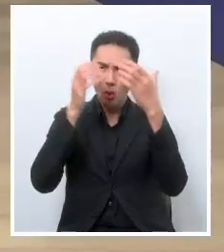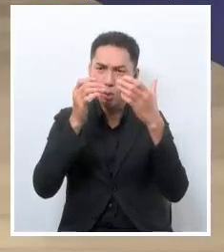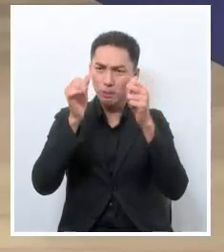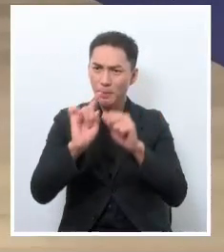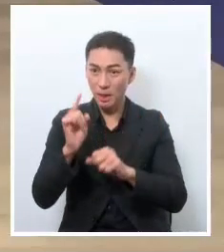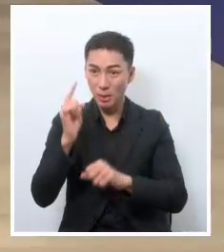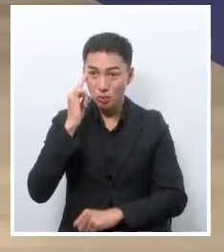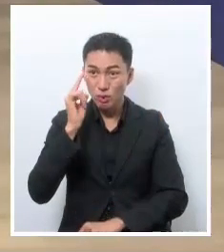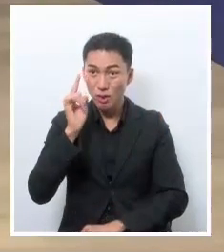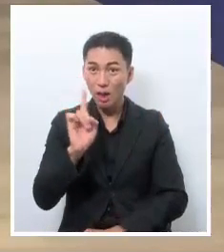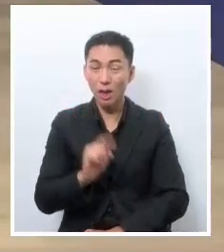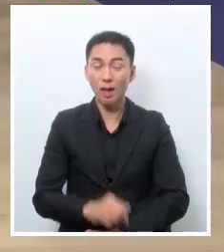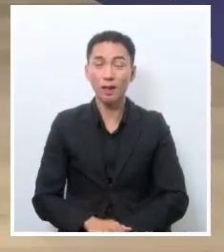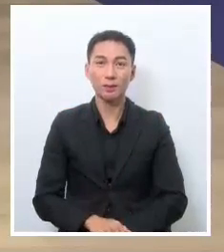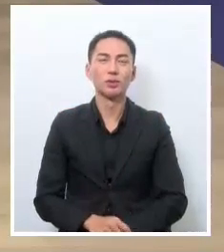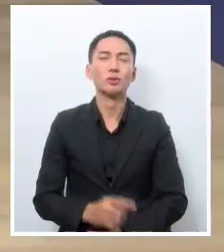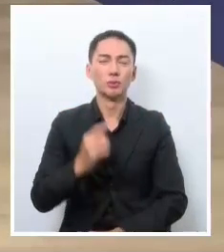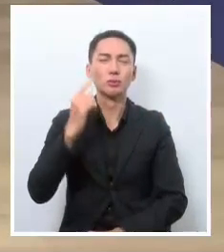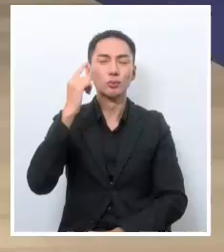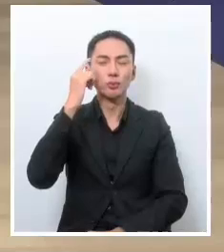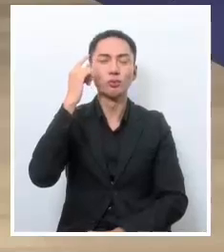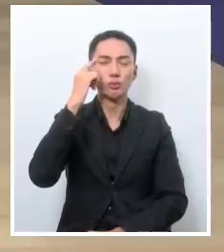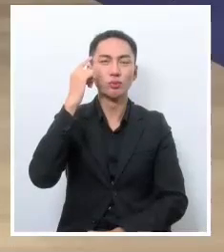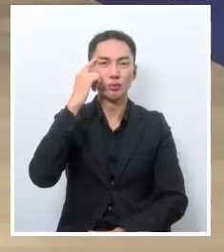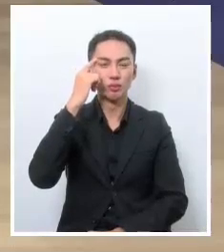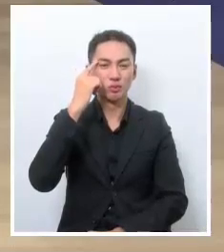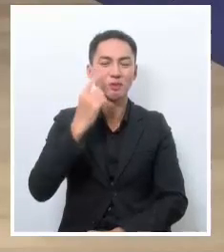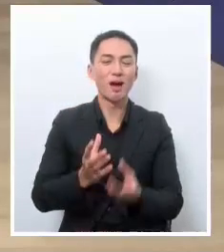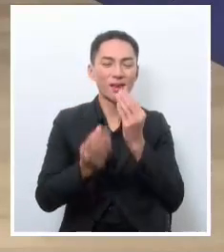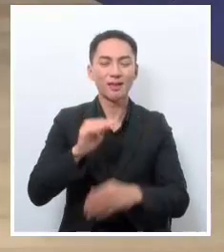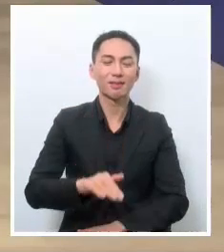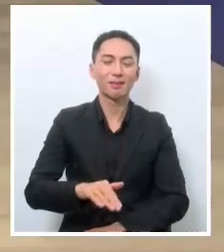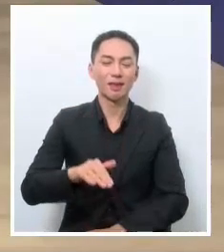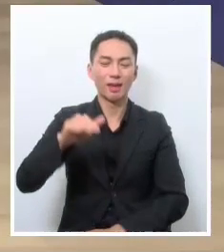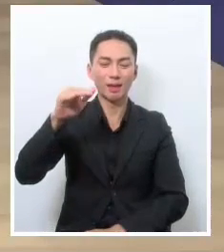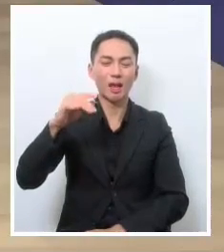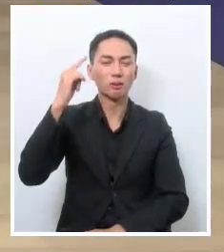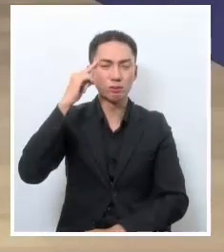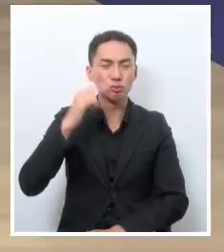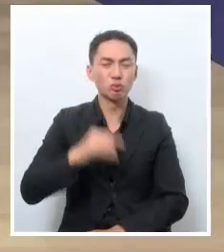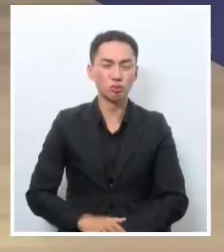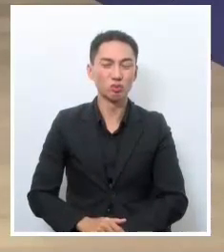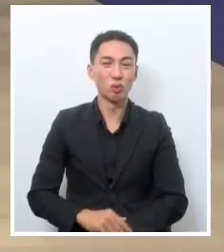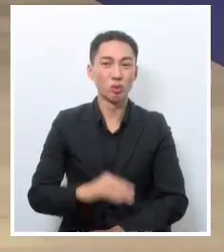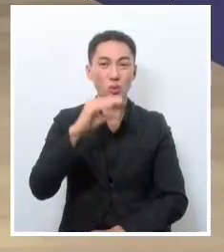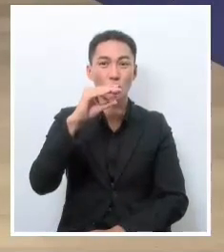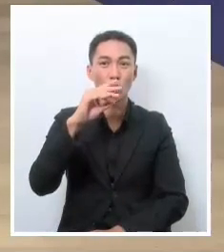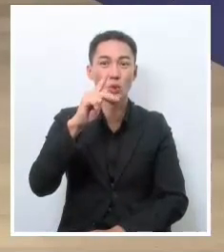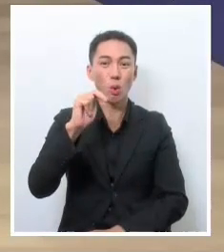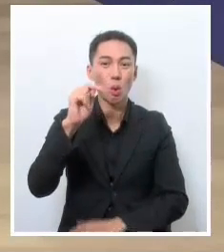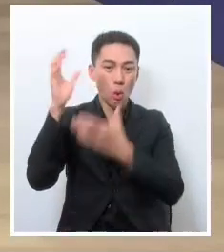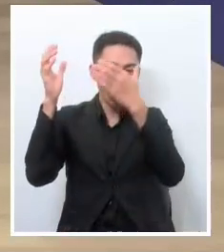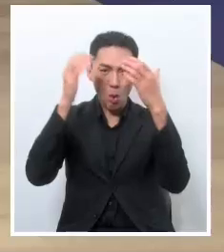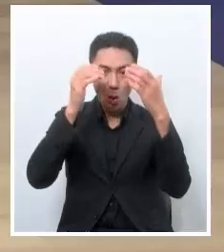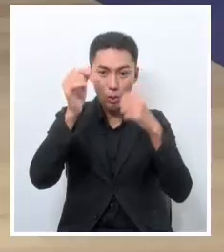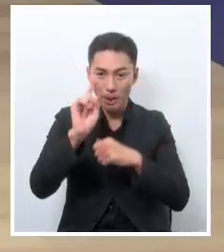ไงค่ะรู้รู้แล้วค่ะเพราะว่าก็เรียนมาตั้งแต่เด็กๆออเรารู้แล้วว่าลักษณะของการแสดงขนเป็นยังไงนะครับแล้ว